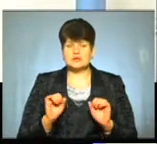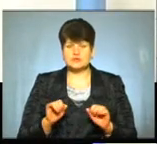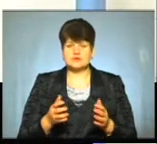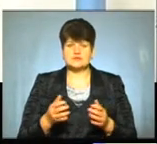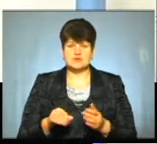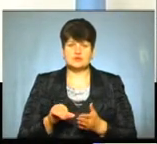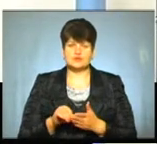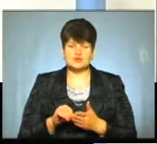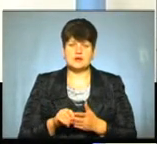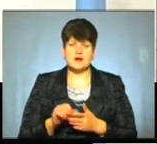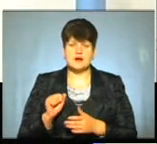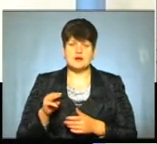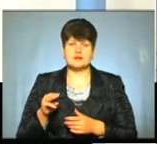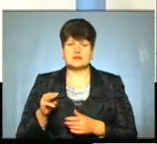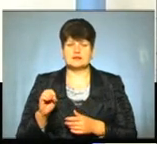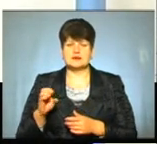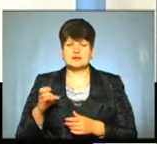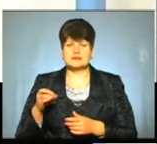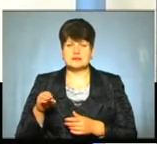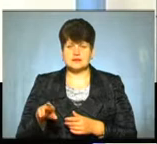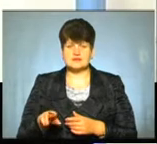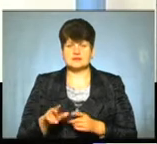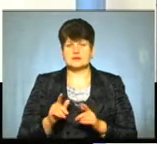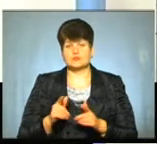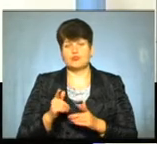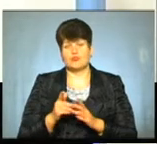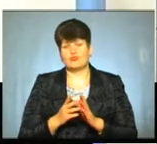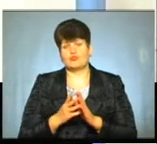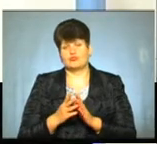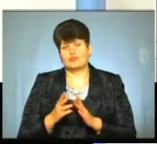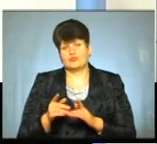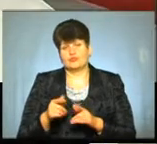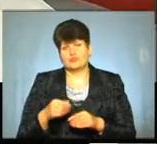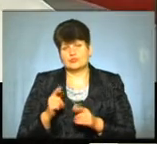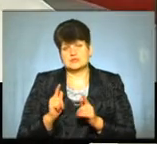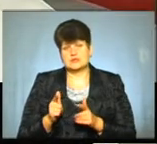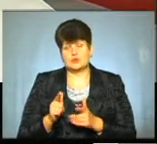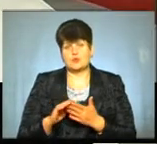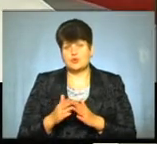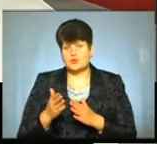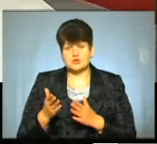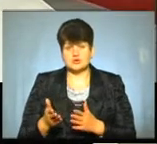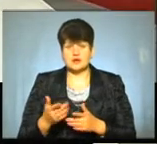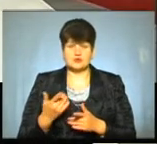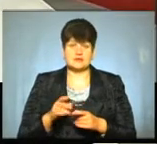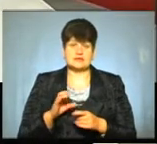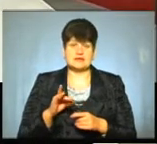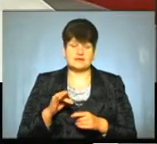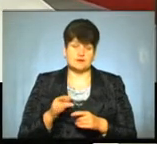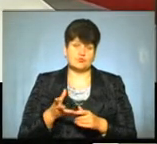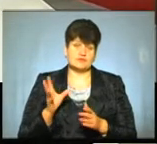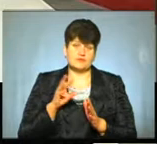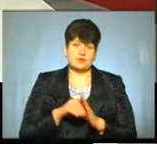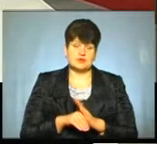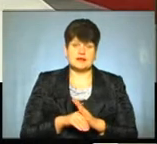Вчитель може взяти участь в атестації черговій або позачерговій, згідно положення про атестацію. Але якщо він пройшов сертифікацію,